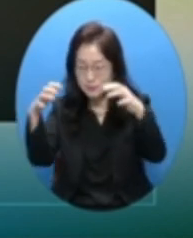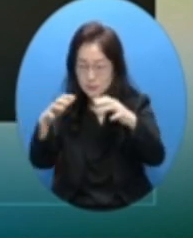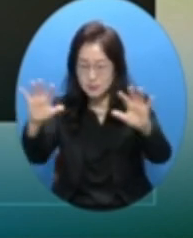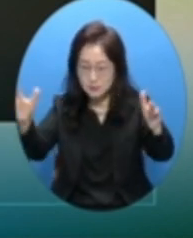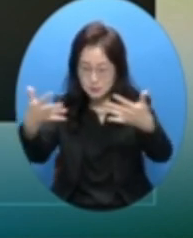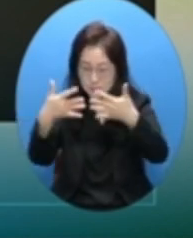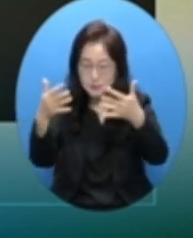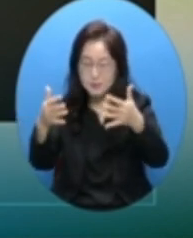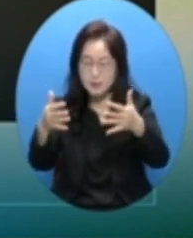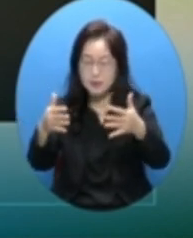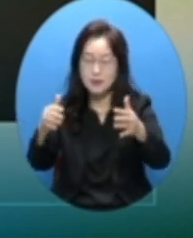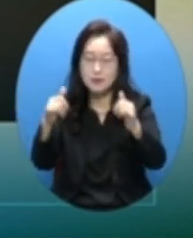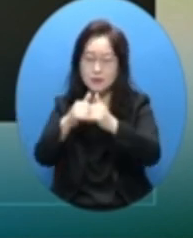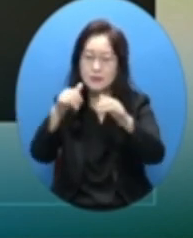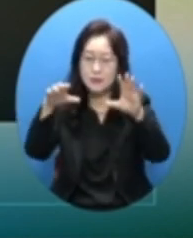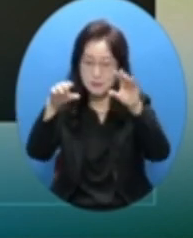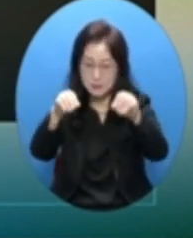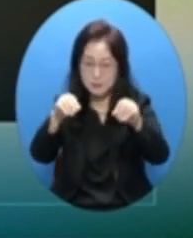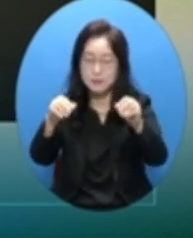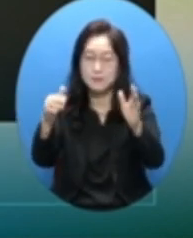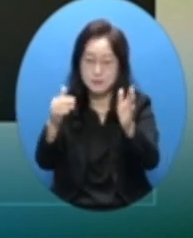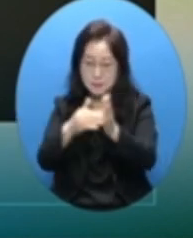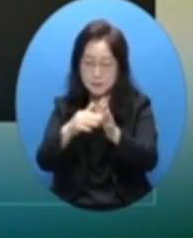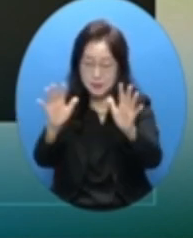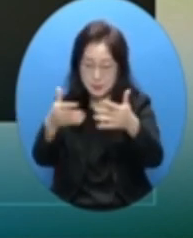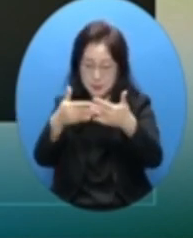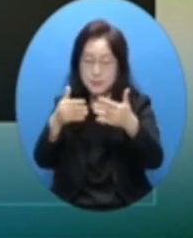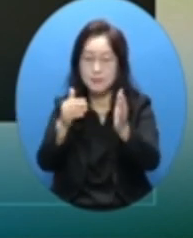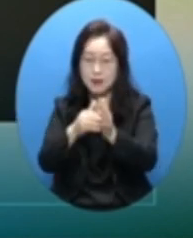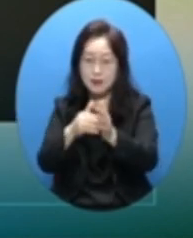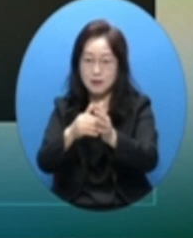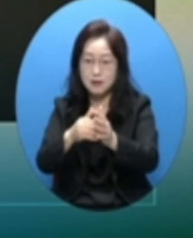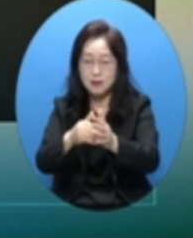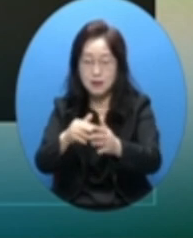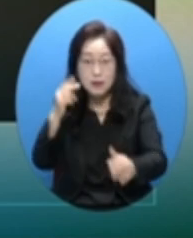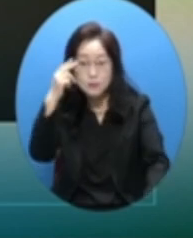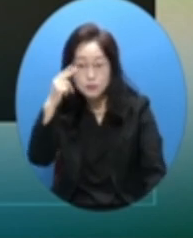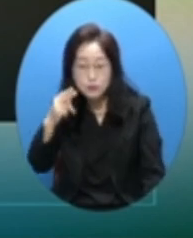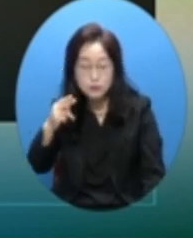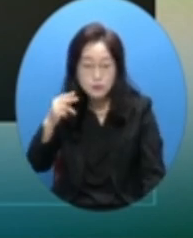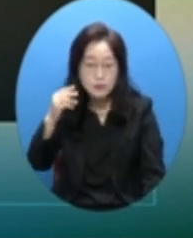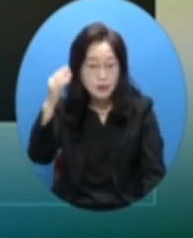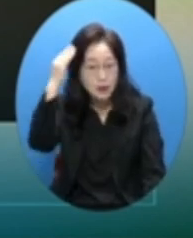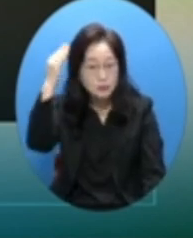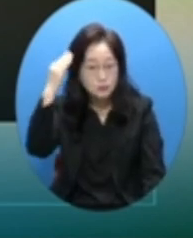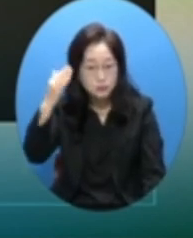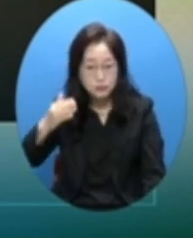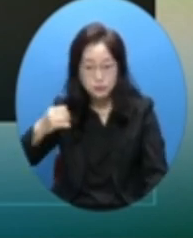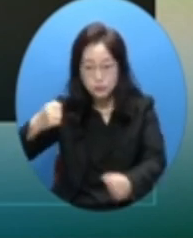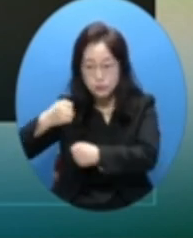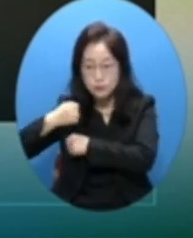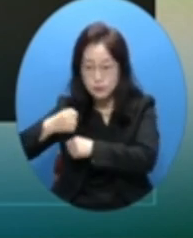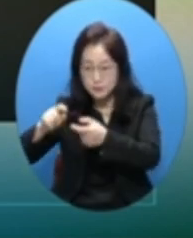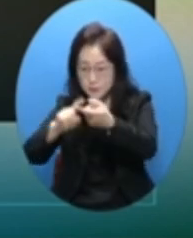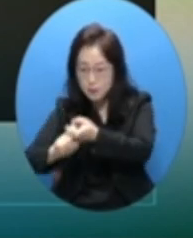연합군 미주군 호주군 우리 대한민국 군인해서 연합 전투 부대들이